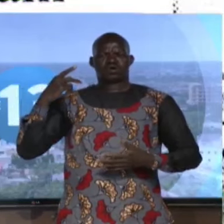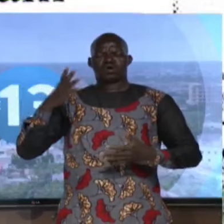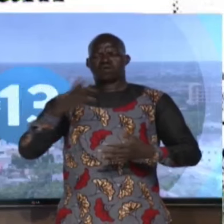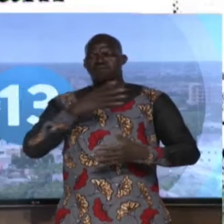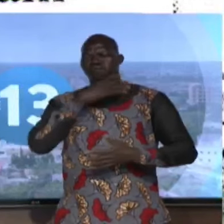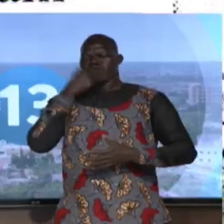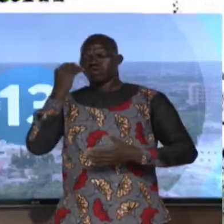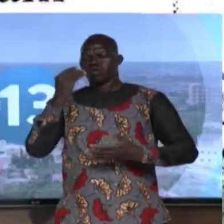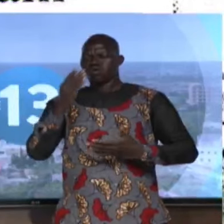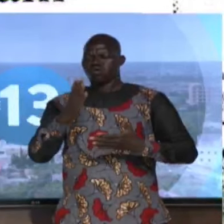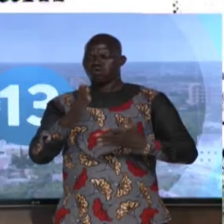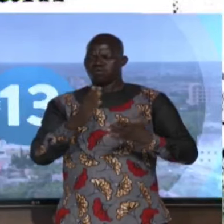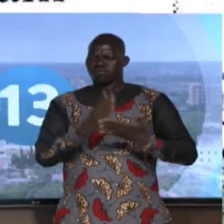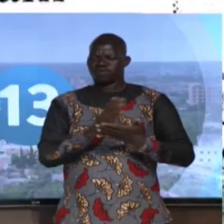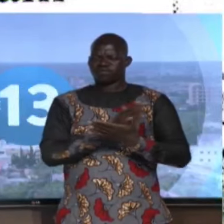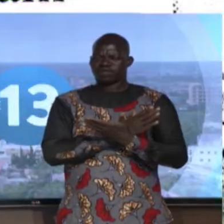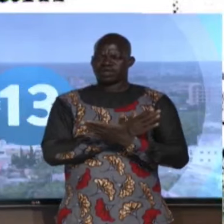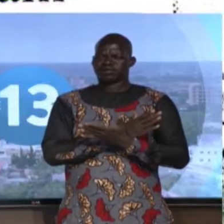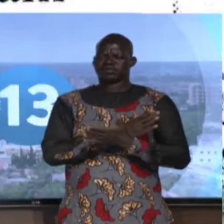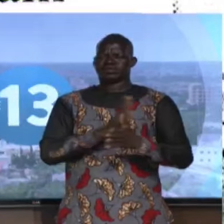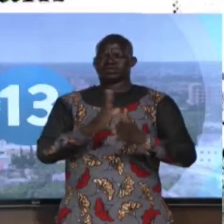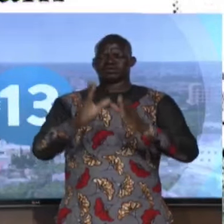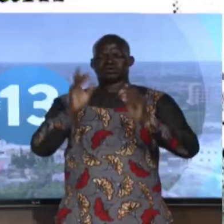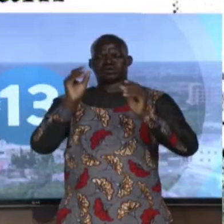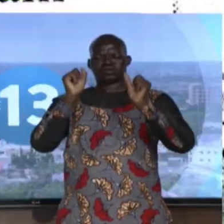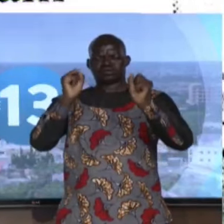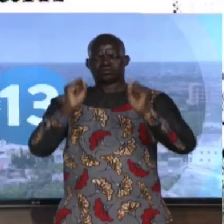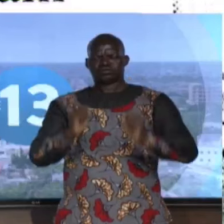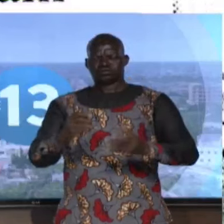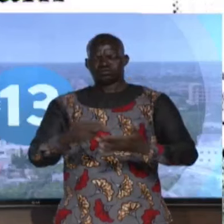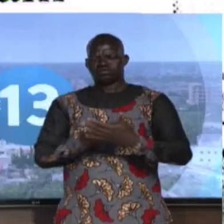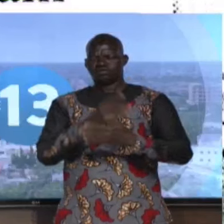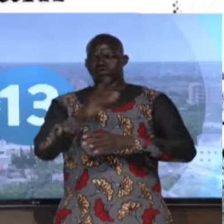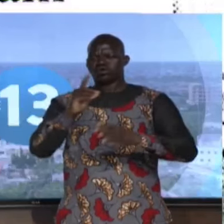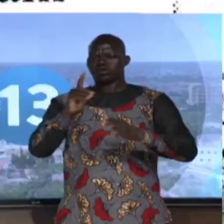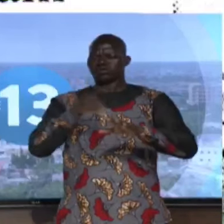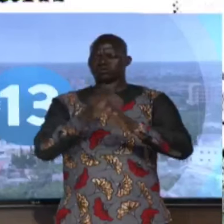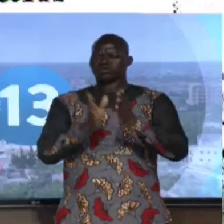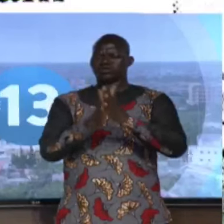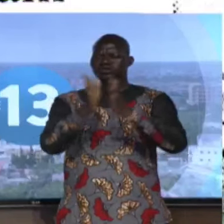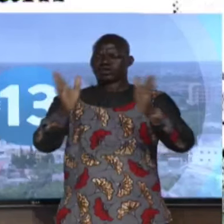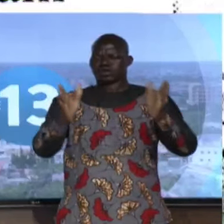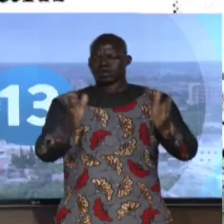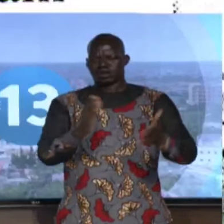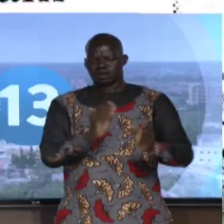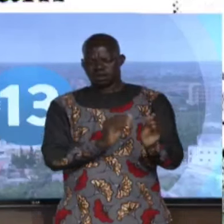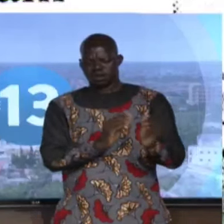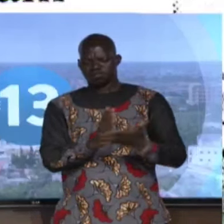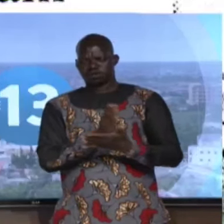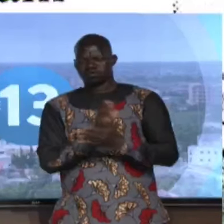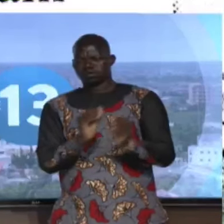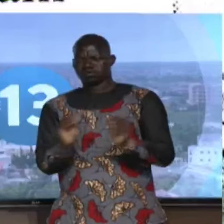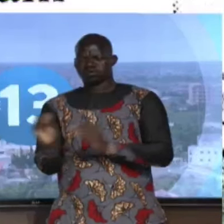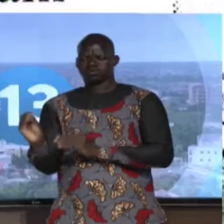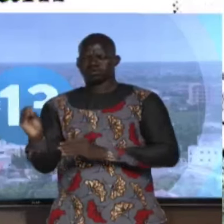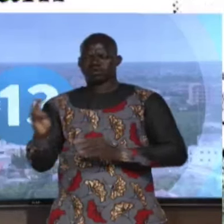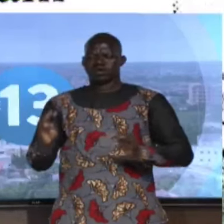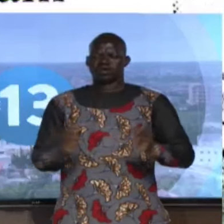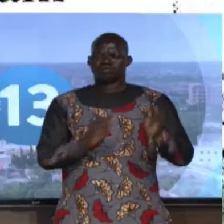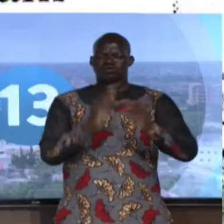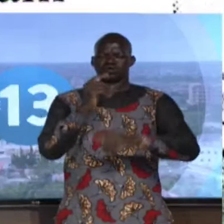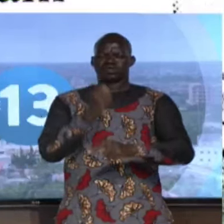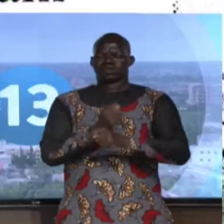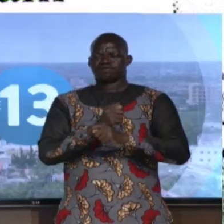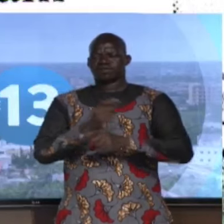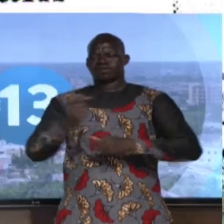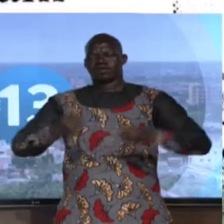performances de cette institution le nouveau DG entend améliorer l'organisation et les méthodes de travail de l'administration